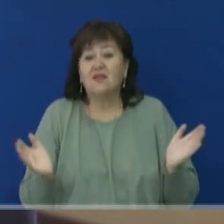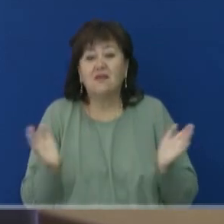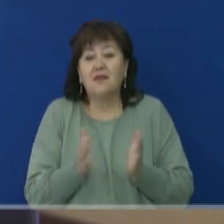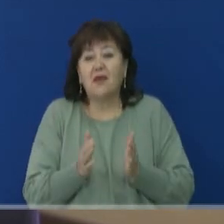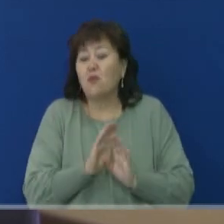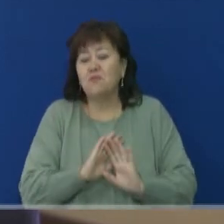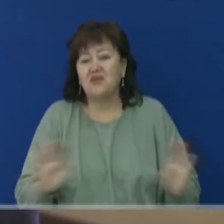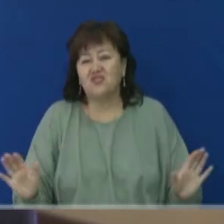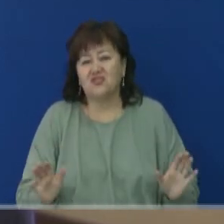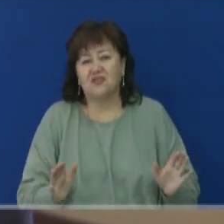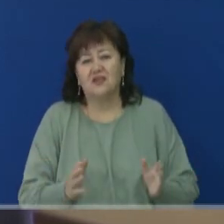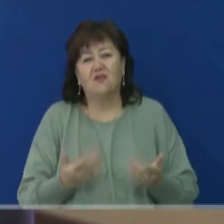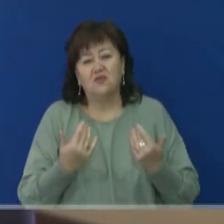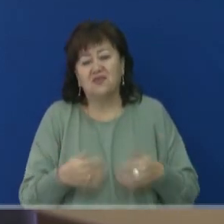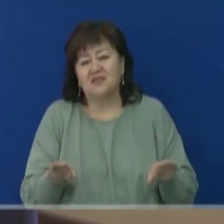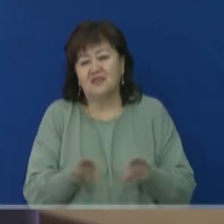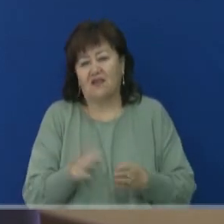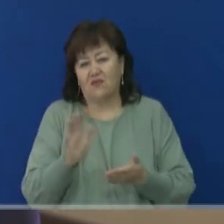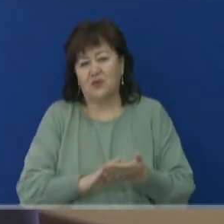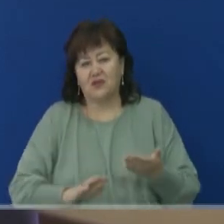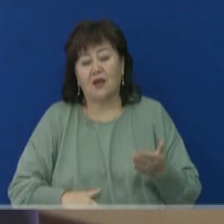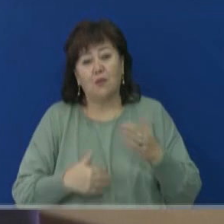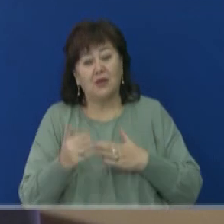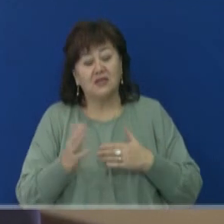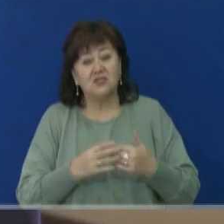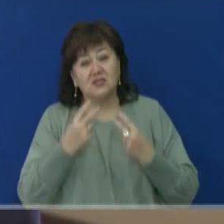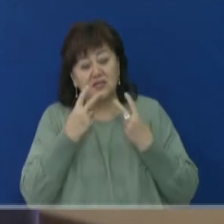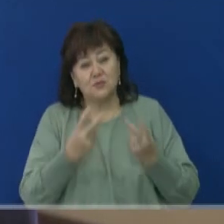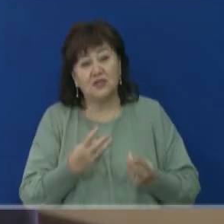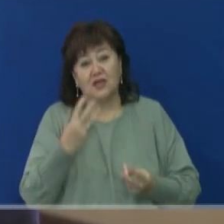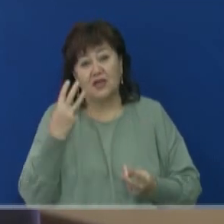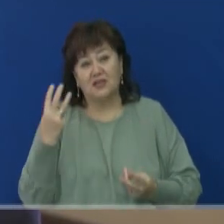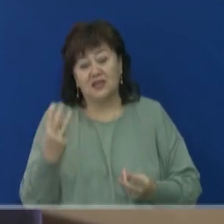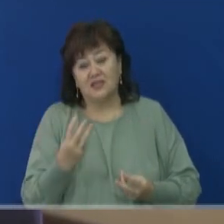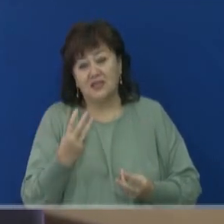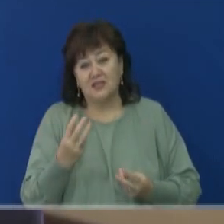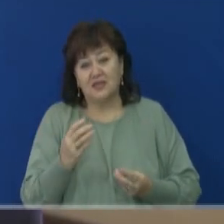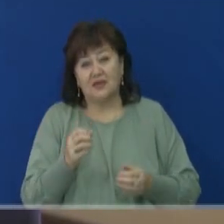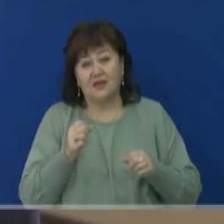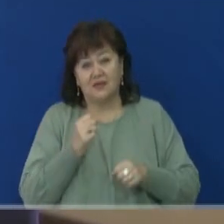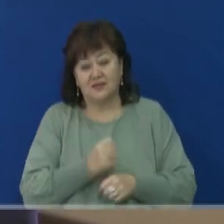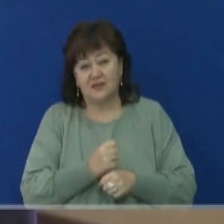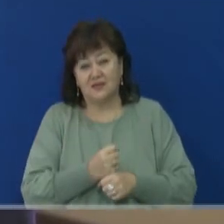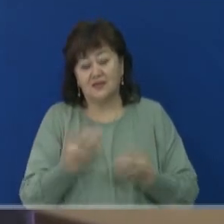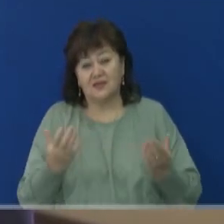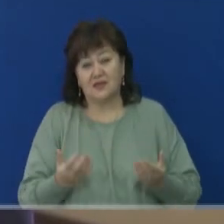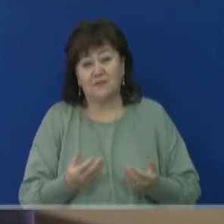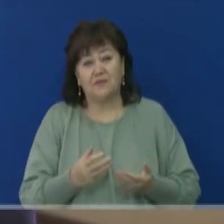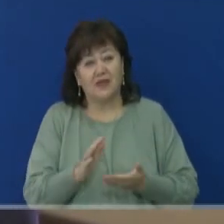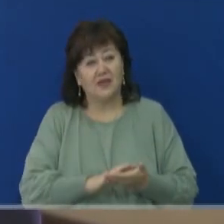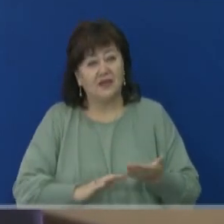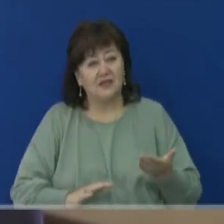байқаймыз. Дәл осы жағдай бойынша практикалық түрде өткен жылға қарағанда 3 істе айырмашылық бар. Істердің осы санаты бойынша талап